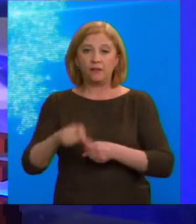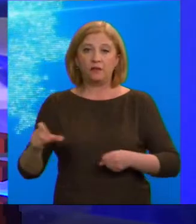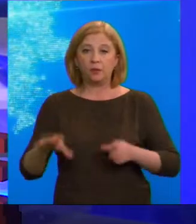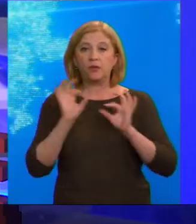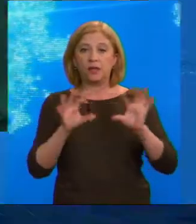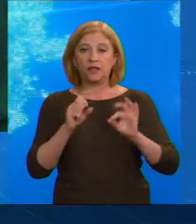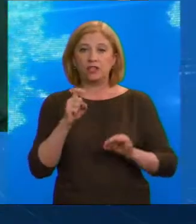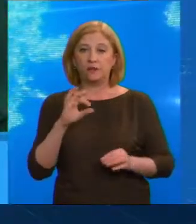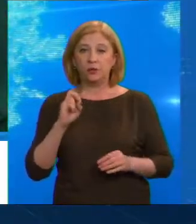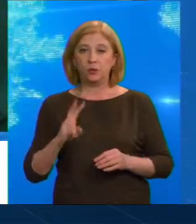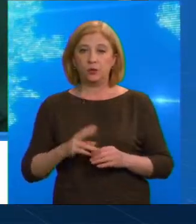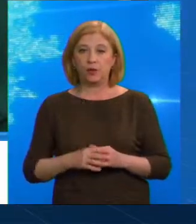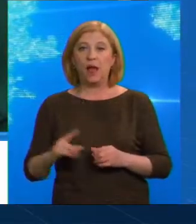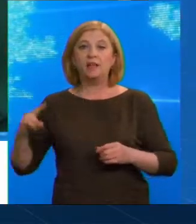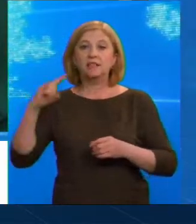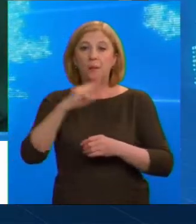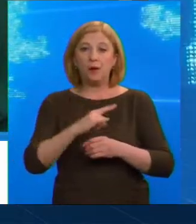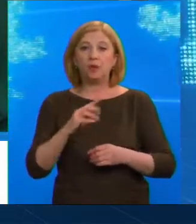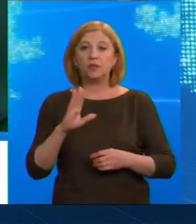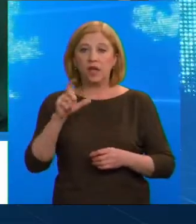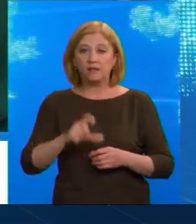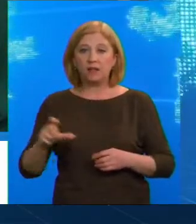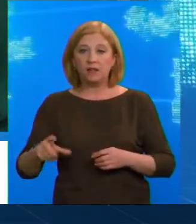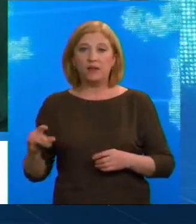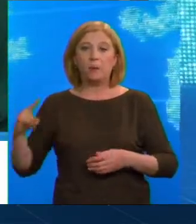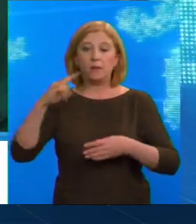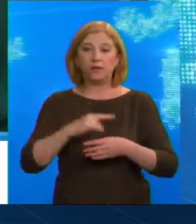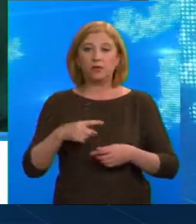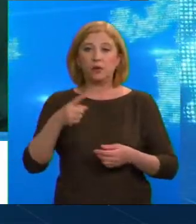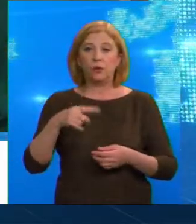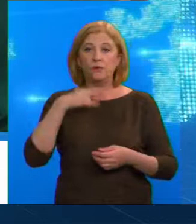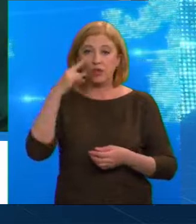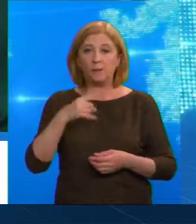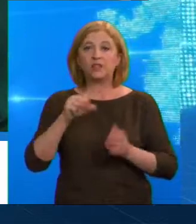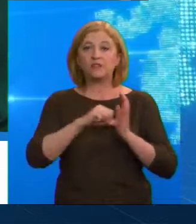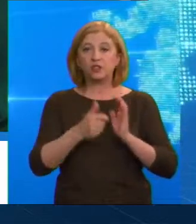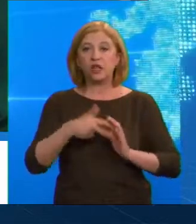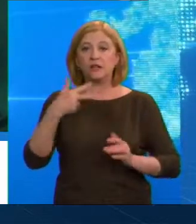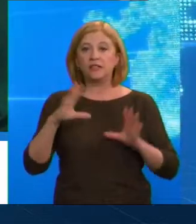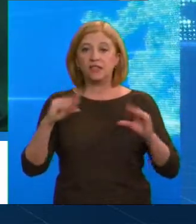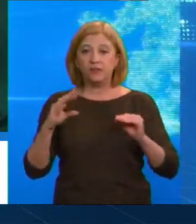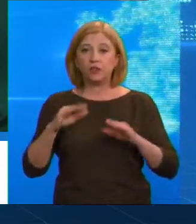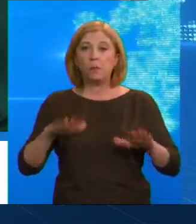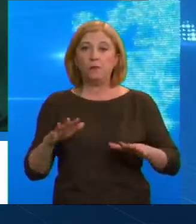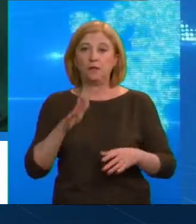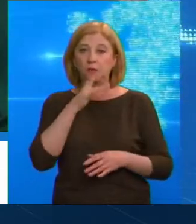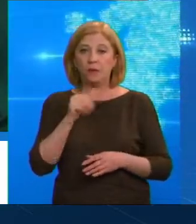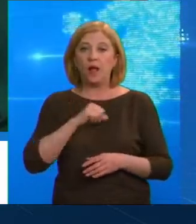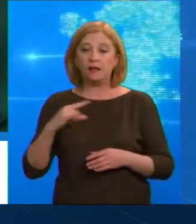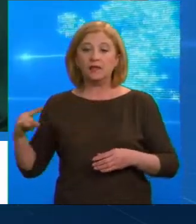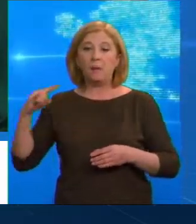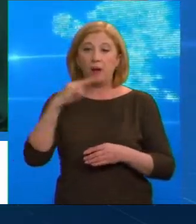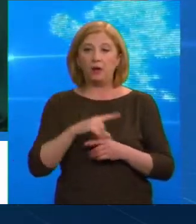расскажет. Самолет с вахтовиками совершает посадку в аэропорту Челябинска в 16:30 вечера по местному времени. Сам полет